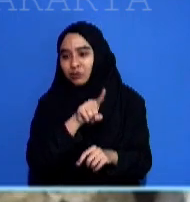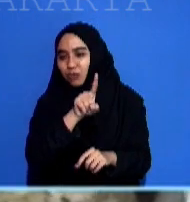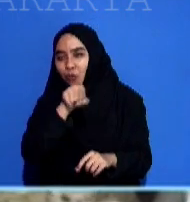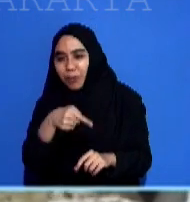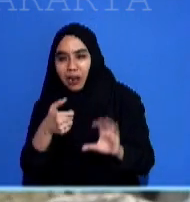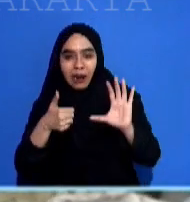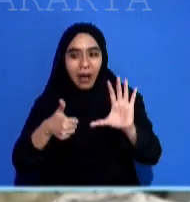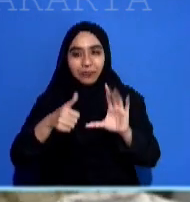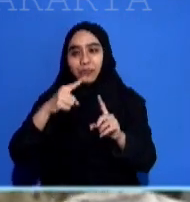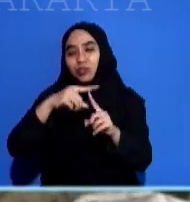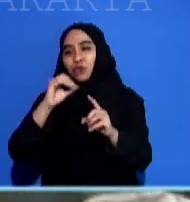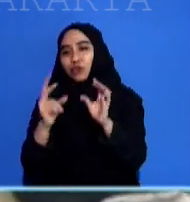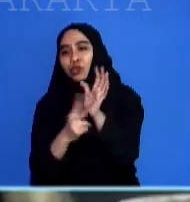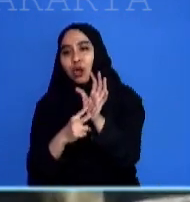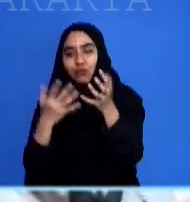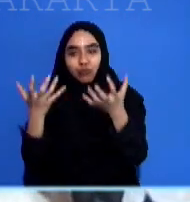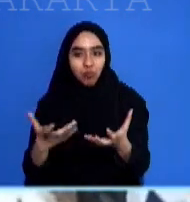uwuh saking pelangganipun